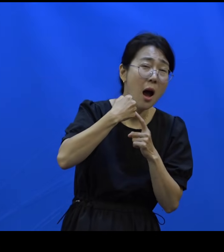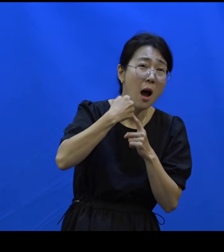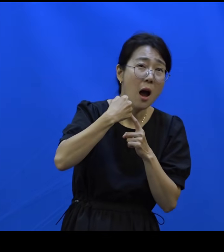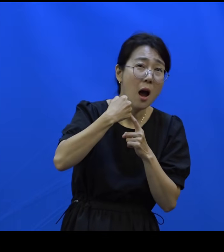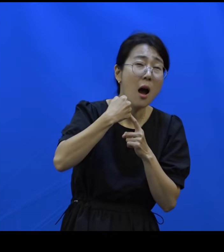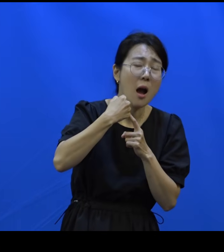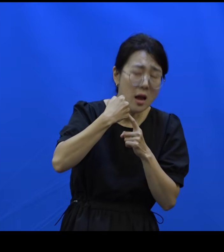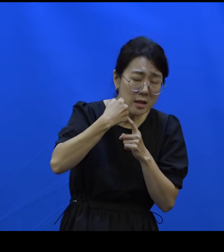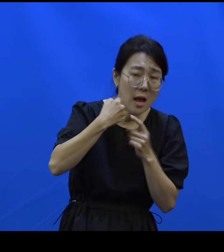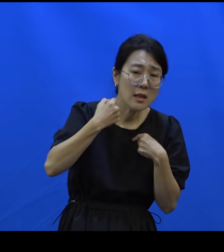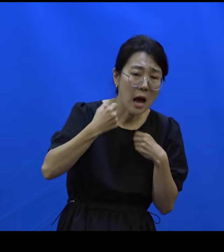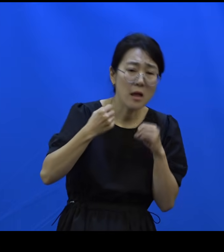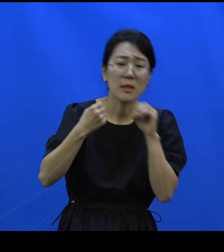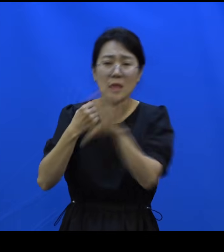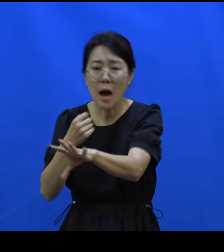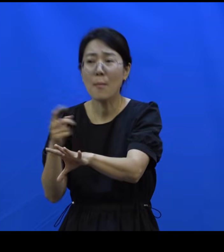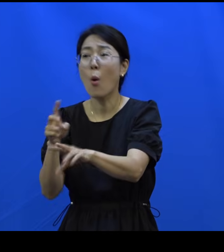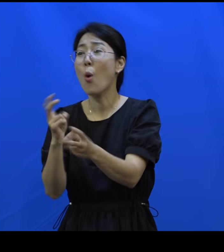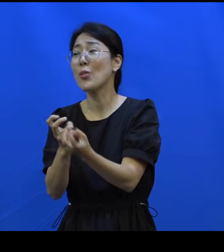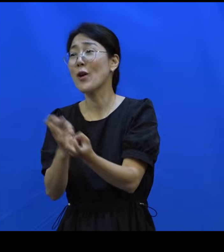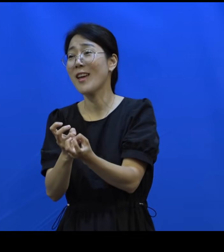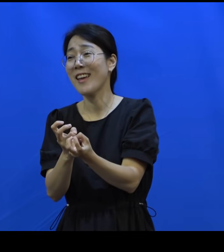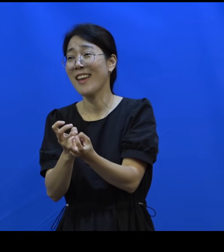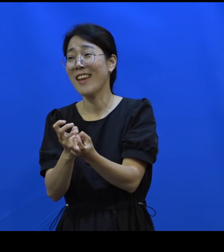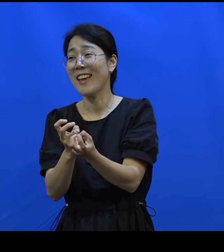직장에서 누군가 나에게 뺨을 쳤을 때